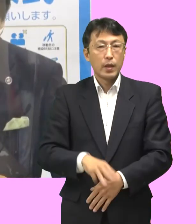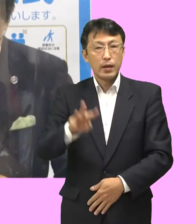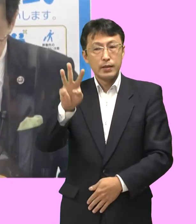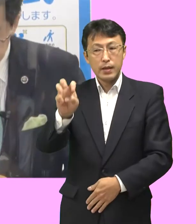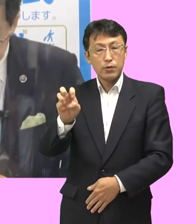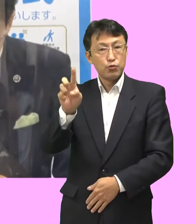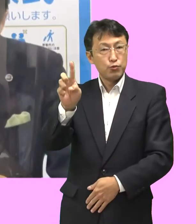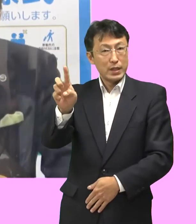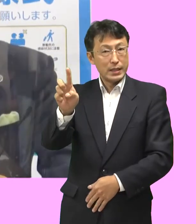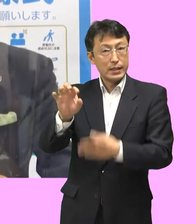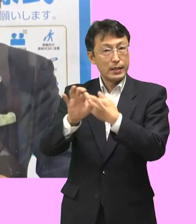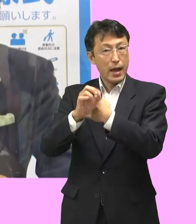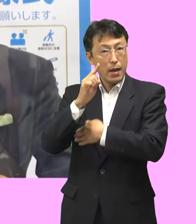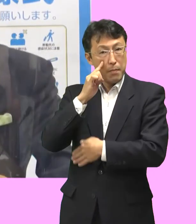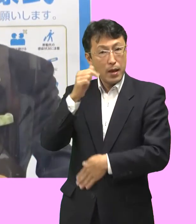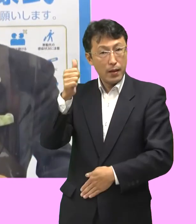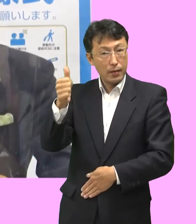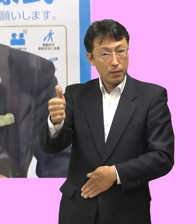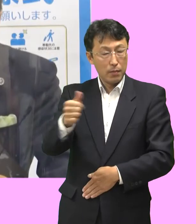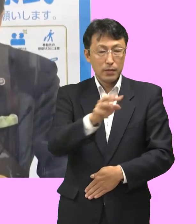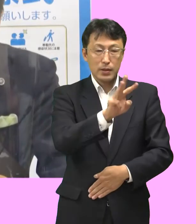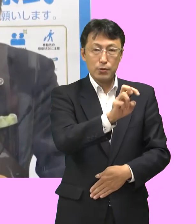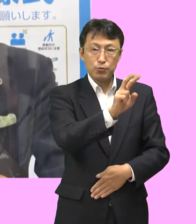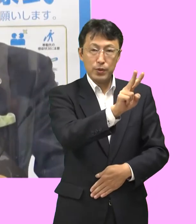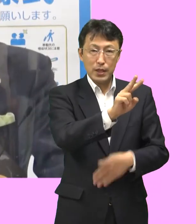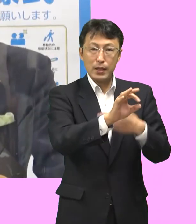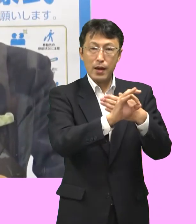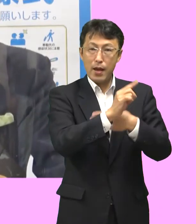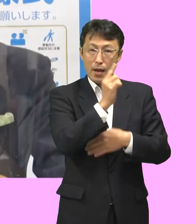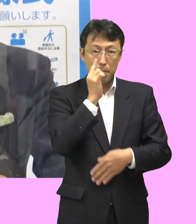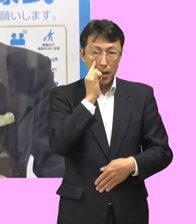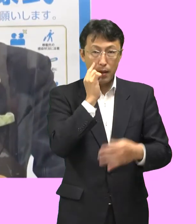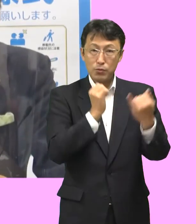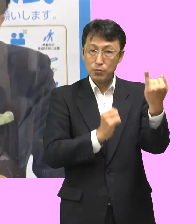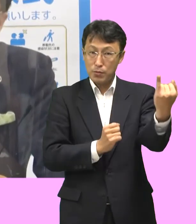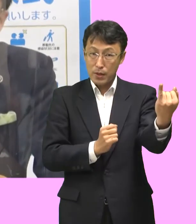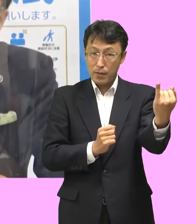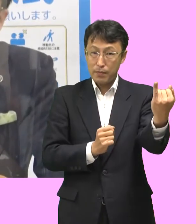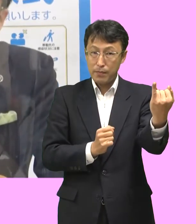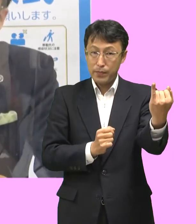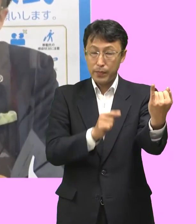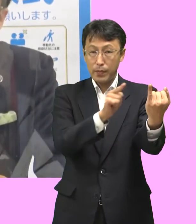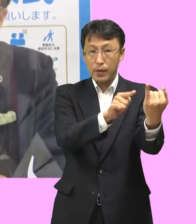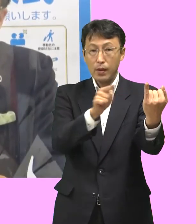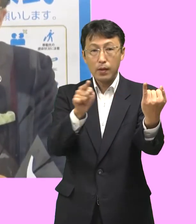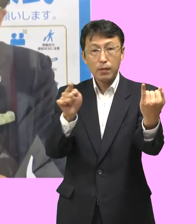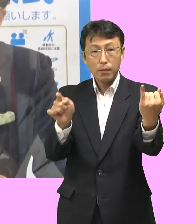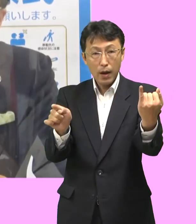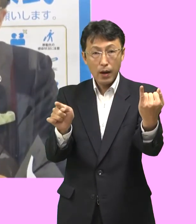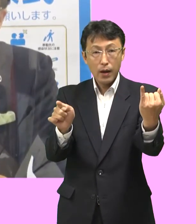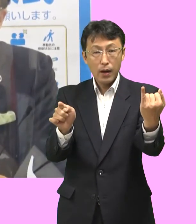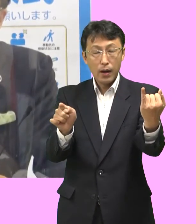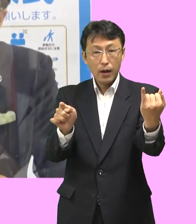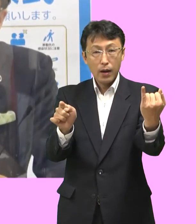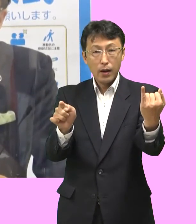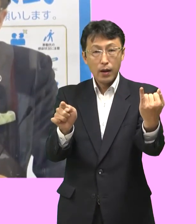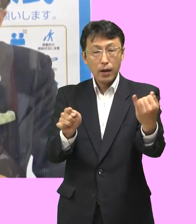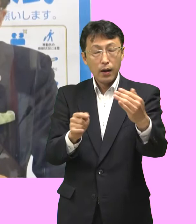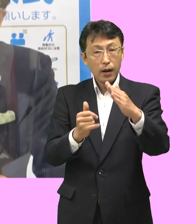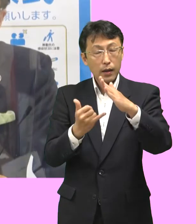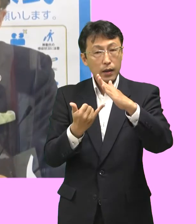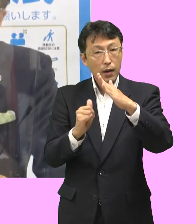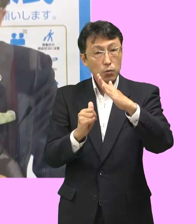31例目の男性と32例目の女性は、家族では